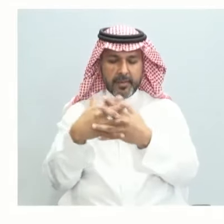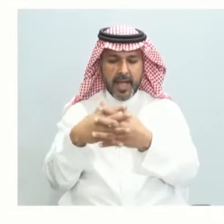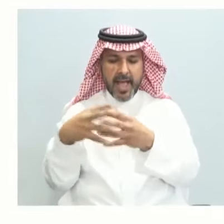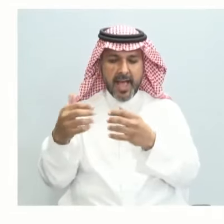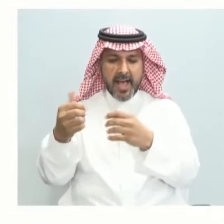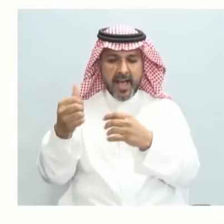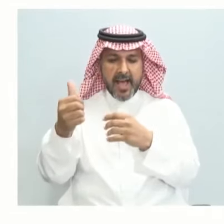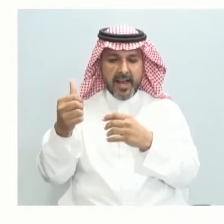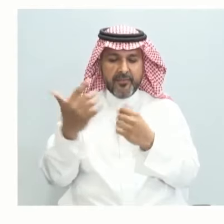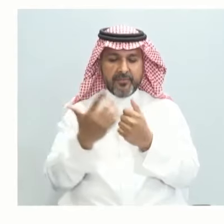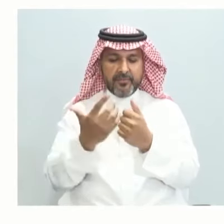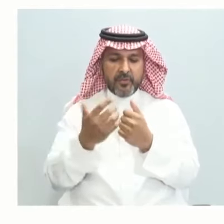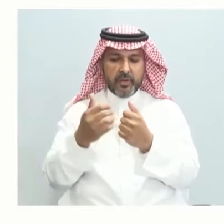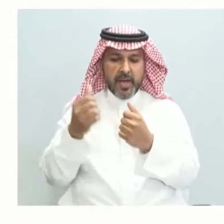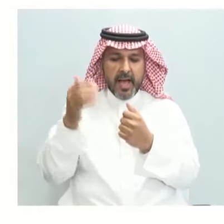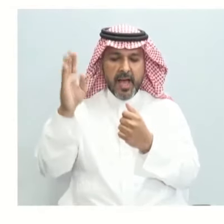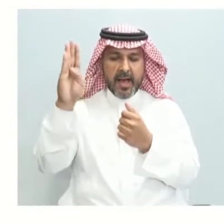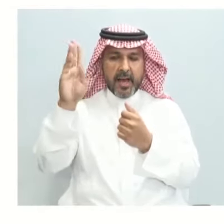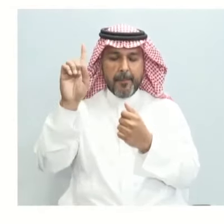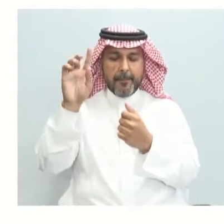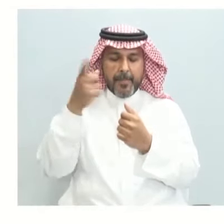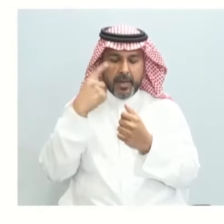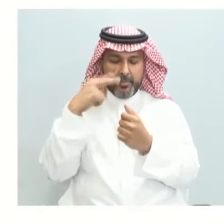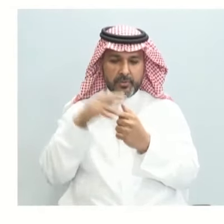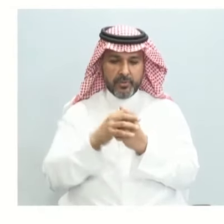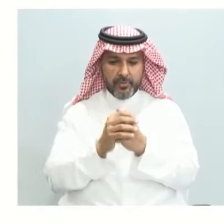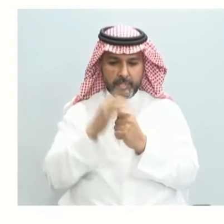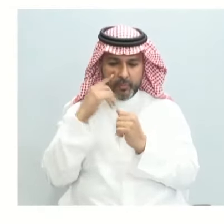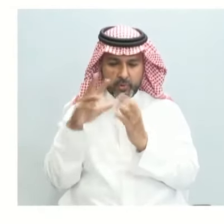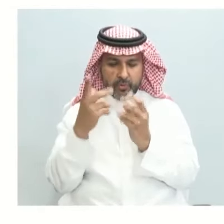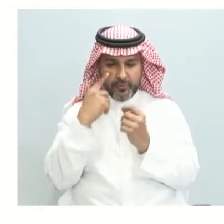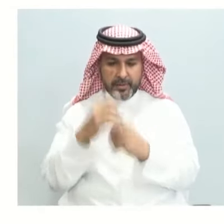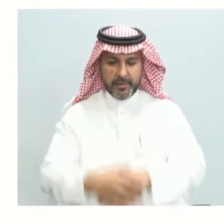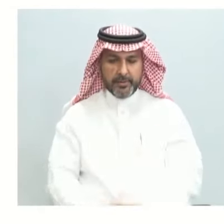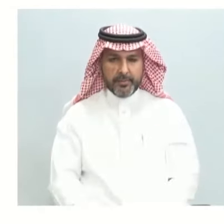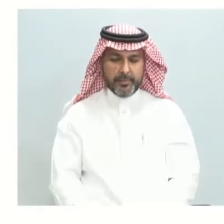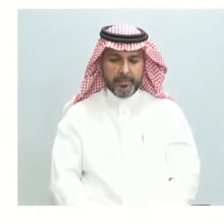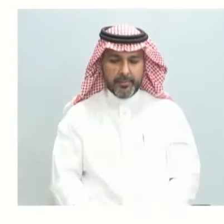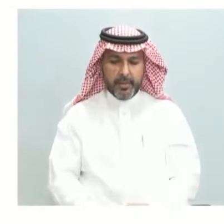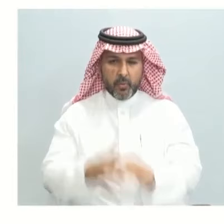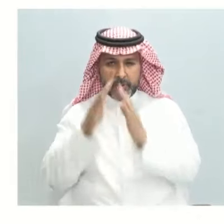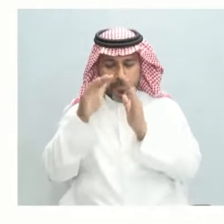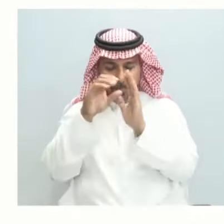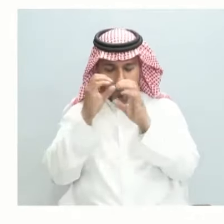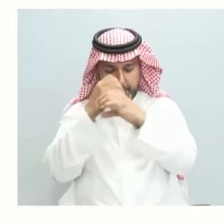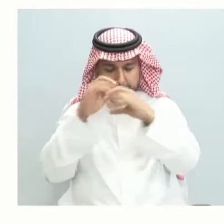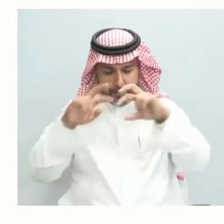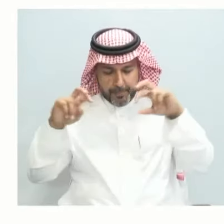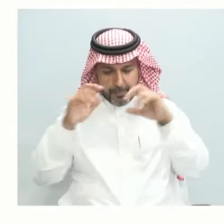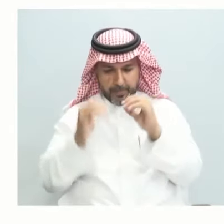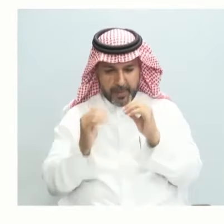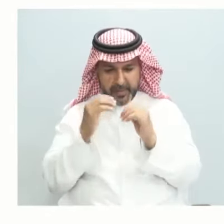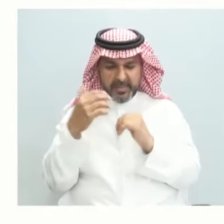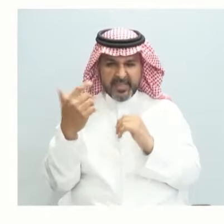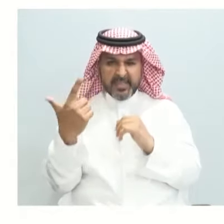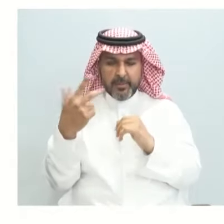اولا نريد ايجاد قاف ميم الف لوحيدتي الحديد سنقوم بتحليلها ال 27